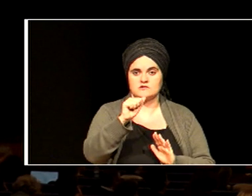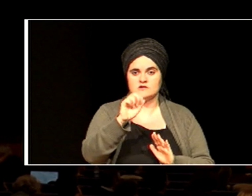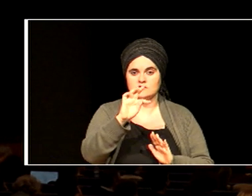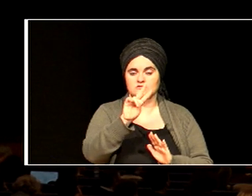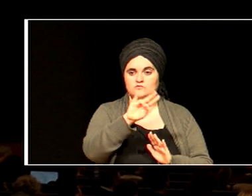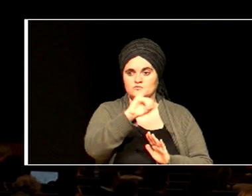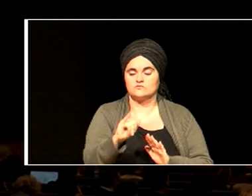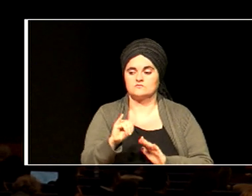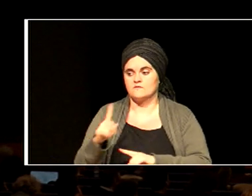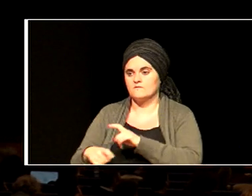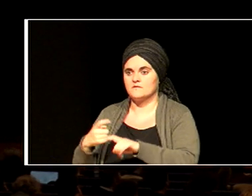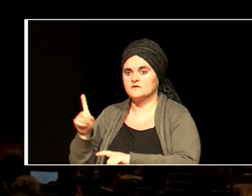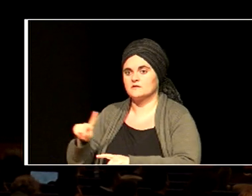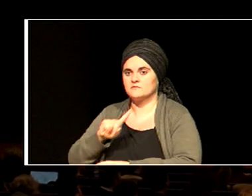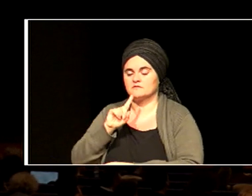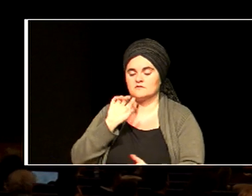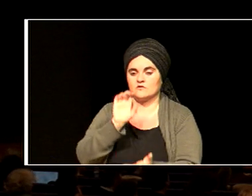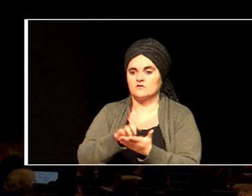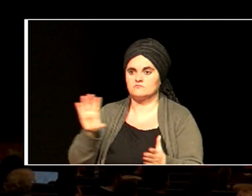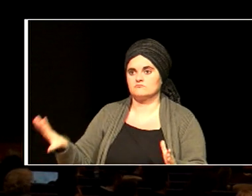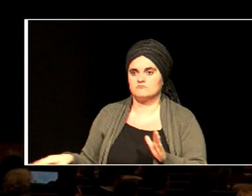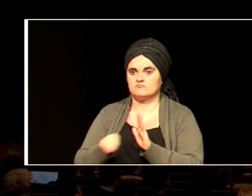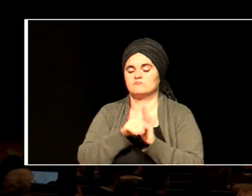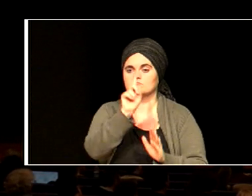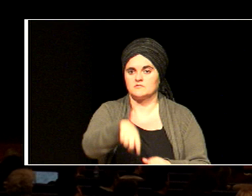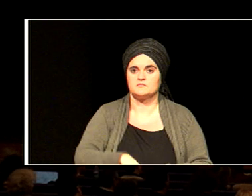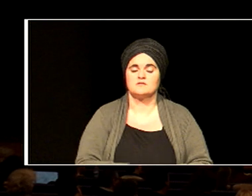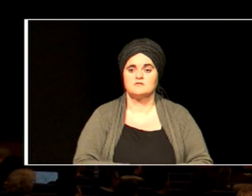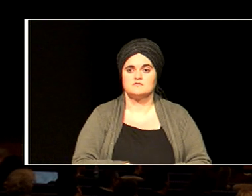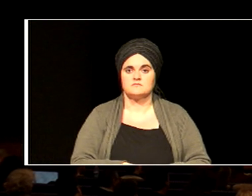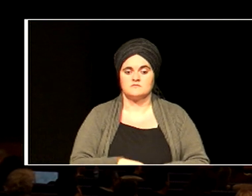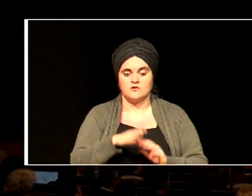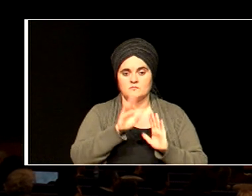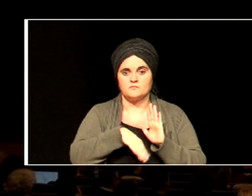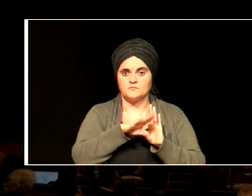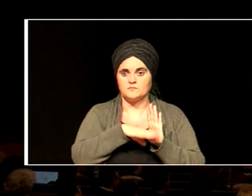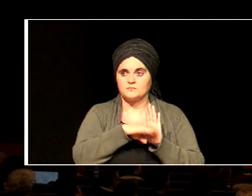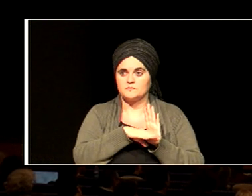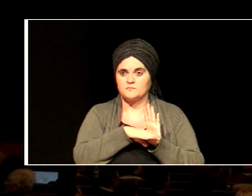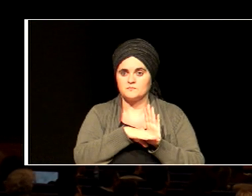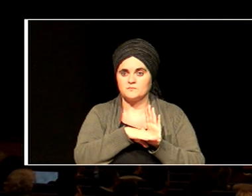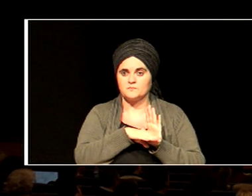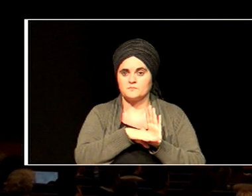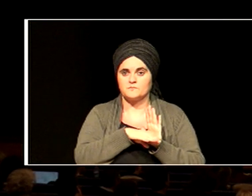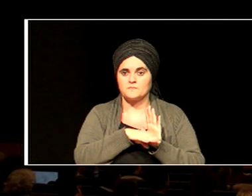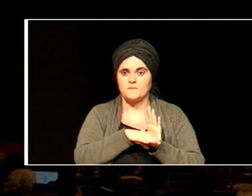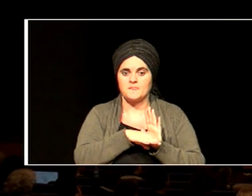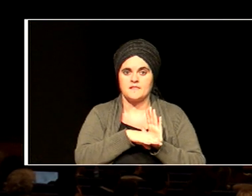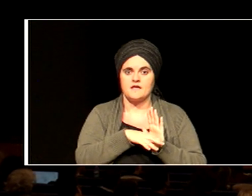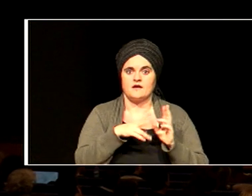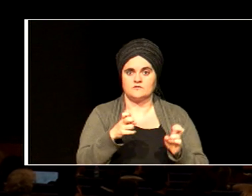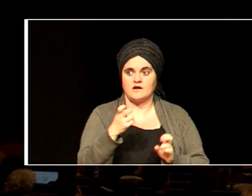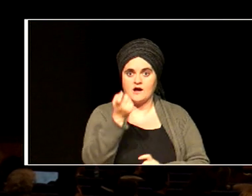dela eskolara. Hau da, orain arte, Osatuz programako kidea ez da izan ikaslea,